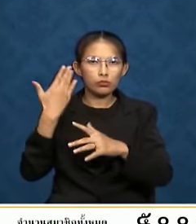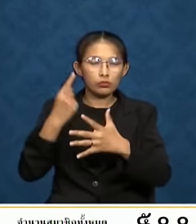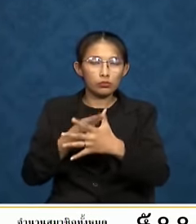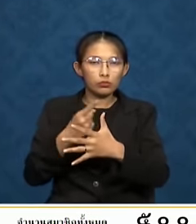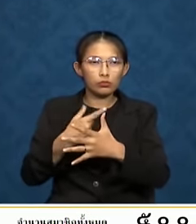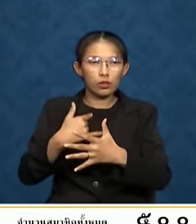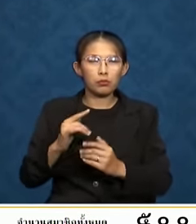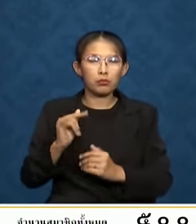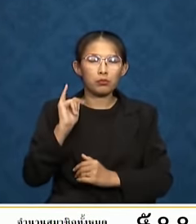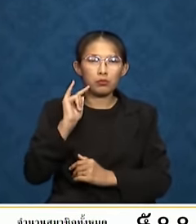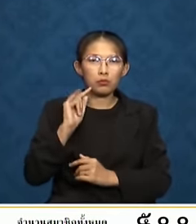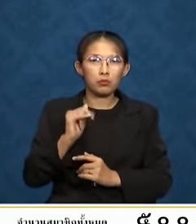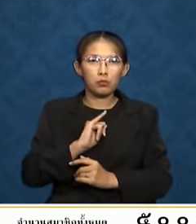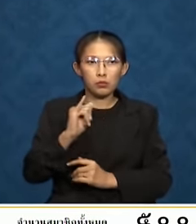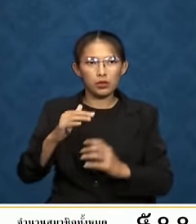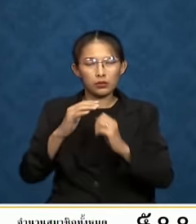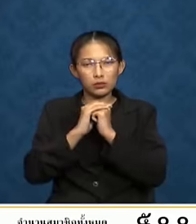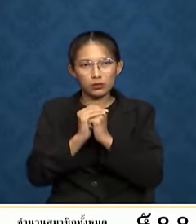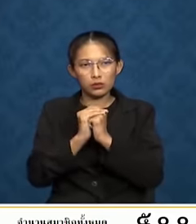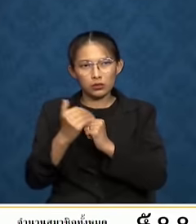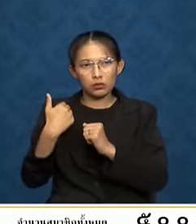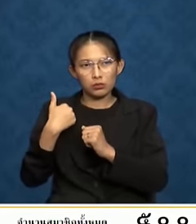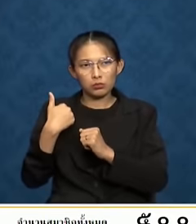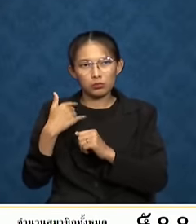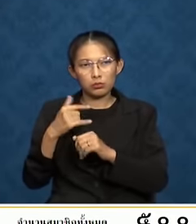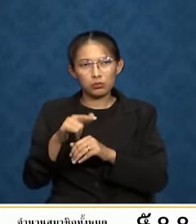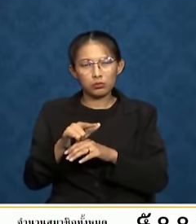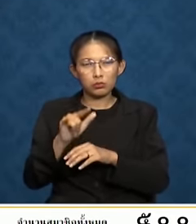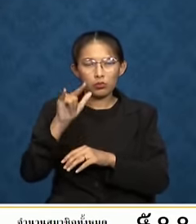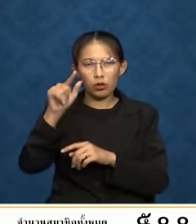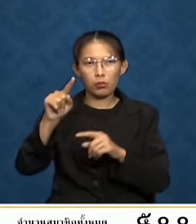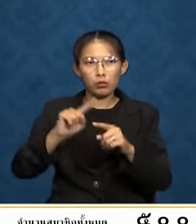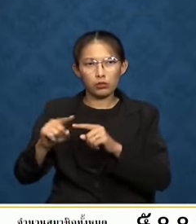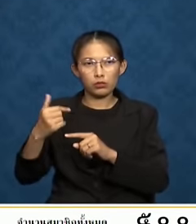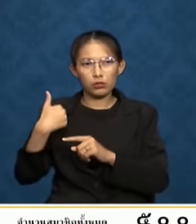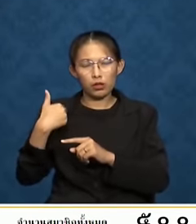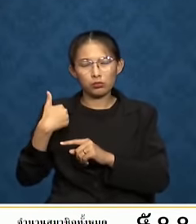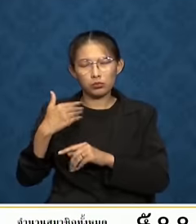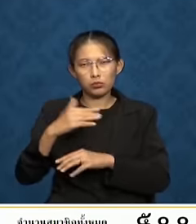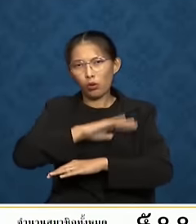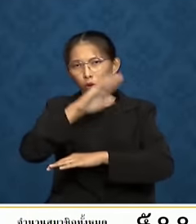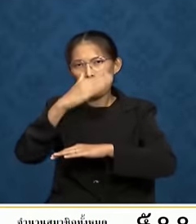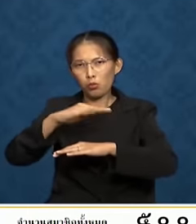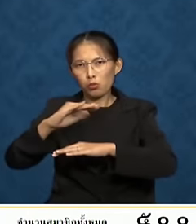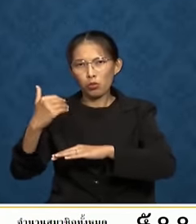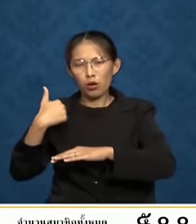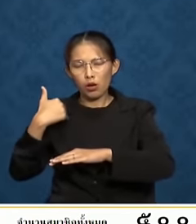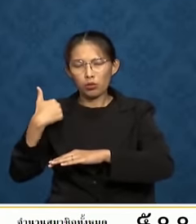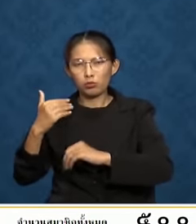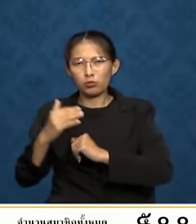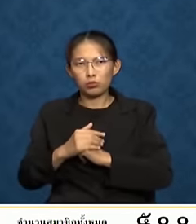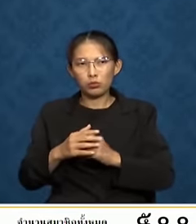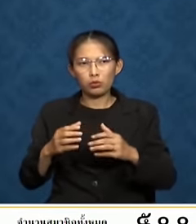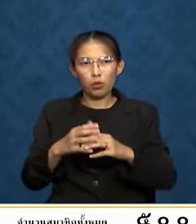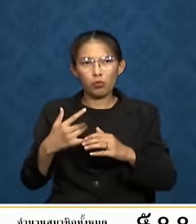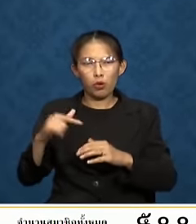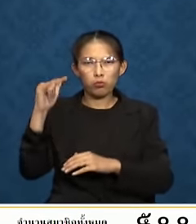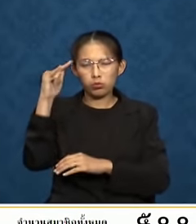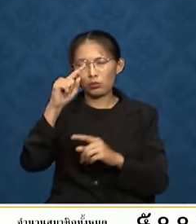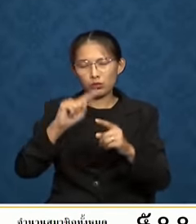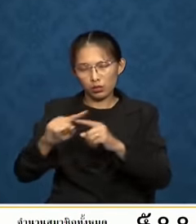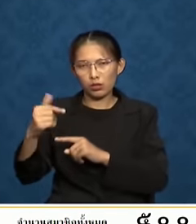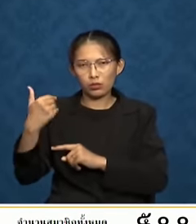ไปจีนยานกอกห้มยางไปที่ปูตาครับกลุ่มนึงเครื่องบงเครื่องบินว่า